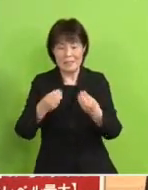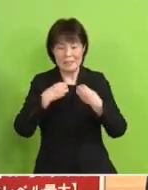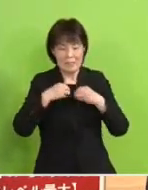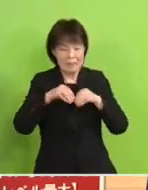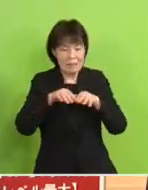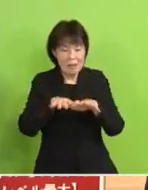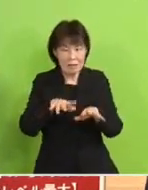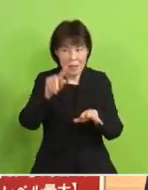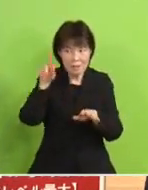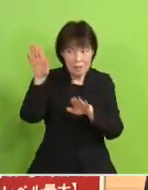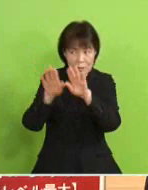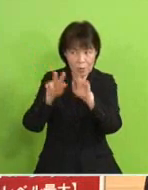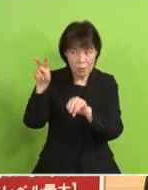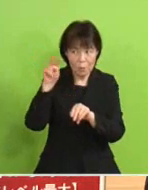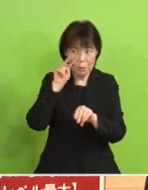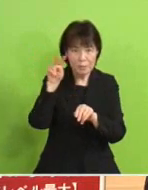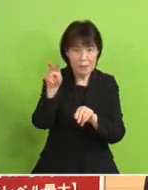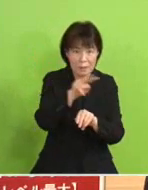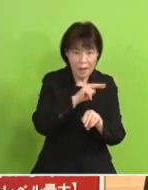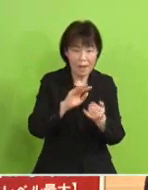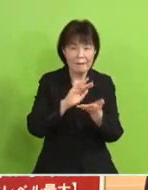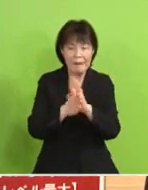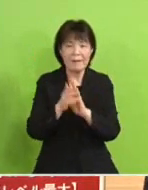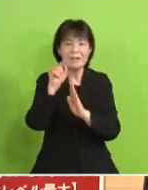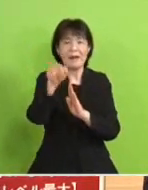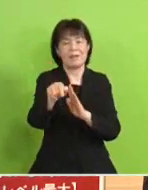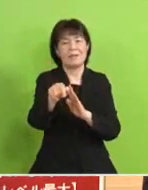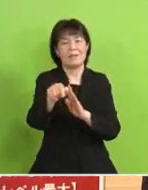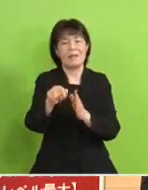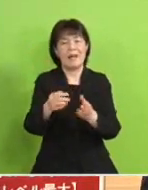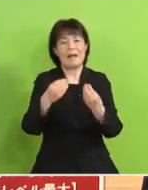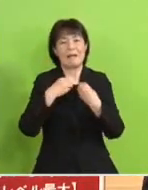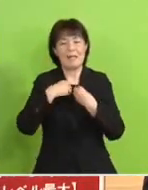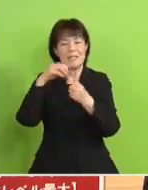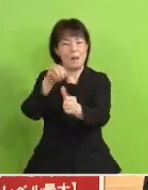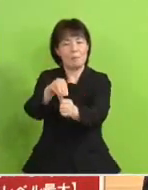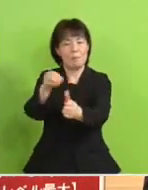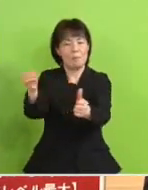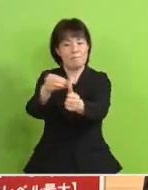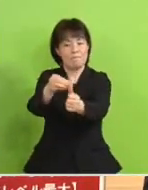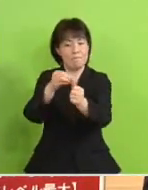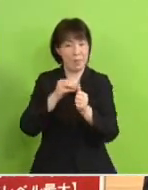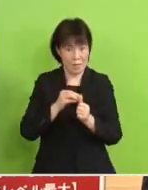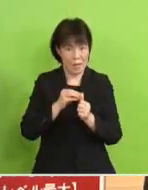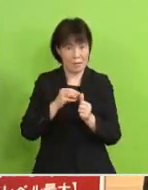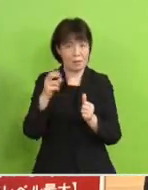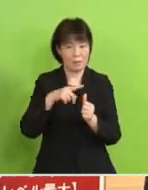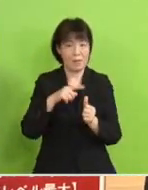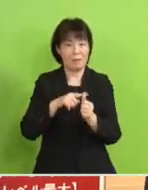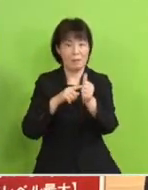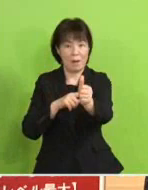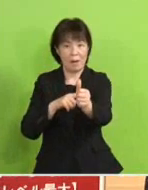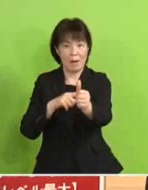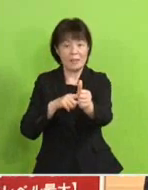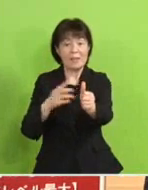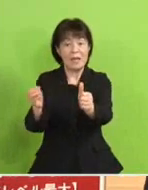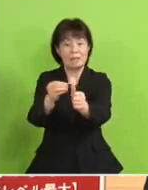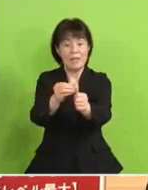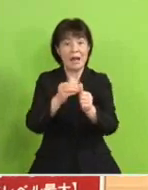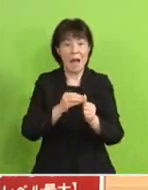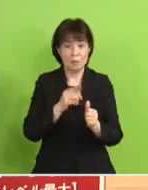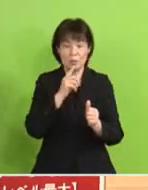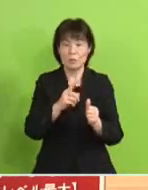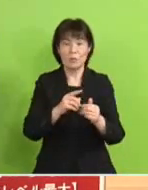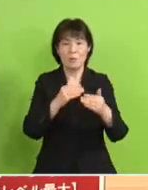大していることを踏まえ、県外からの感染の持ち込み、持ち帰りを防ぐ、この